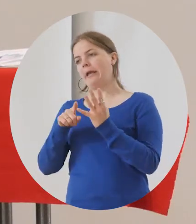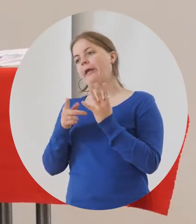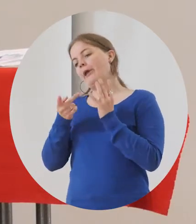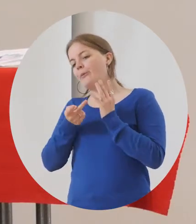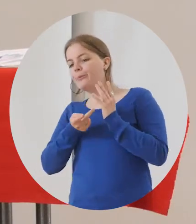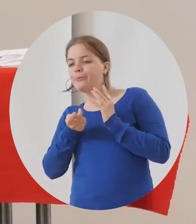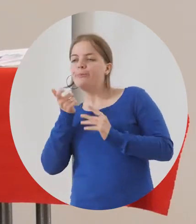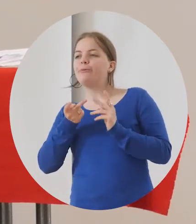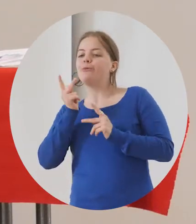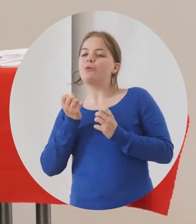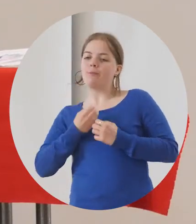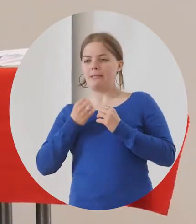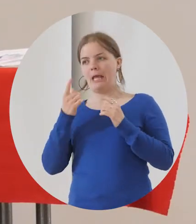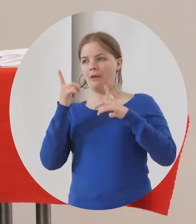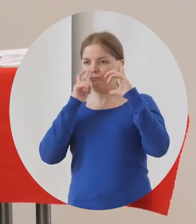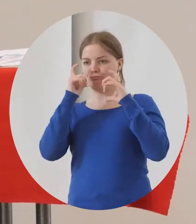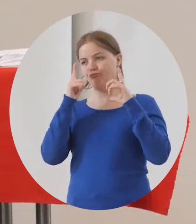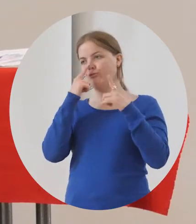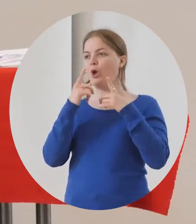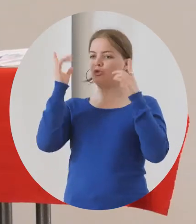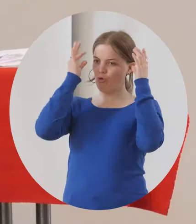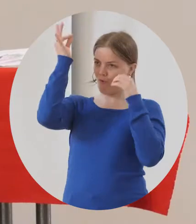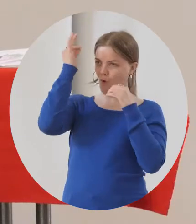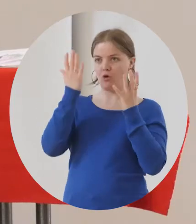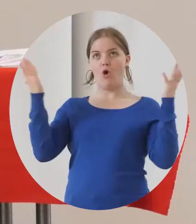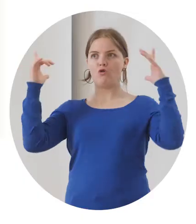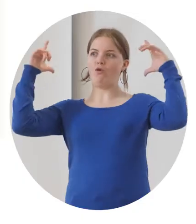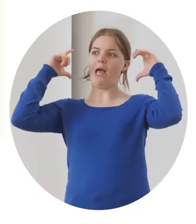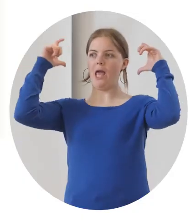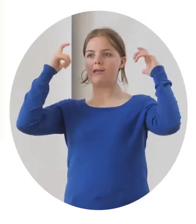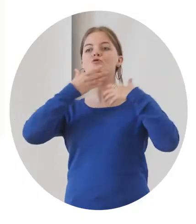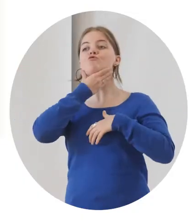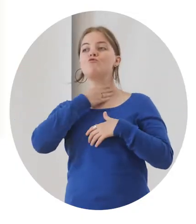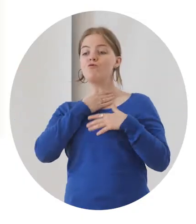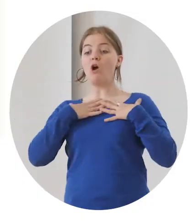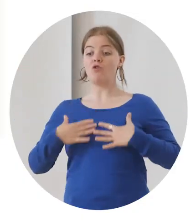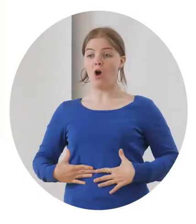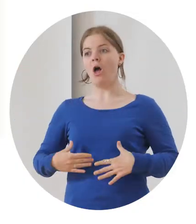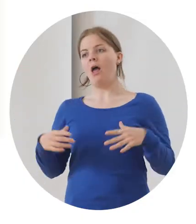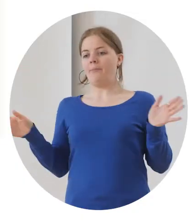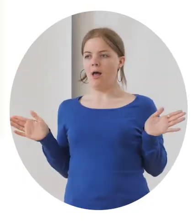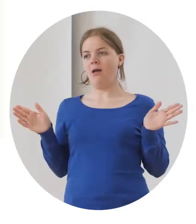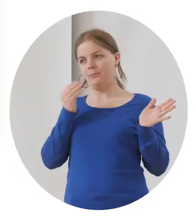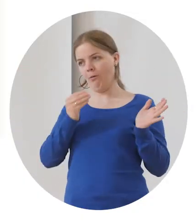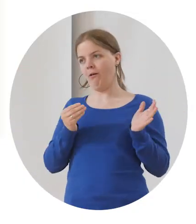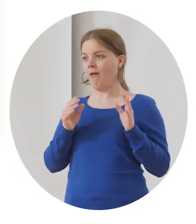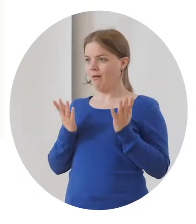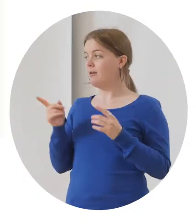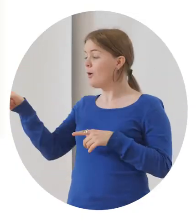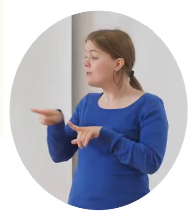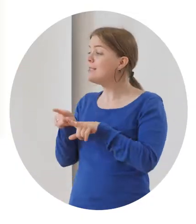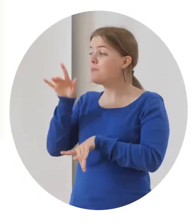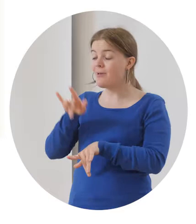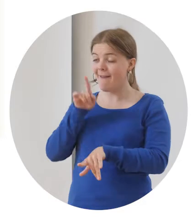plus expressif. Il a des cheveux, il a des grandes oreilles, il a un cou, un corps, et il a enfin les bras. Donc, ce cheminement... Et les pieds,